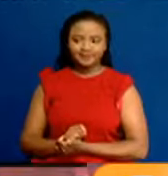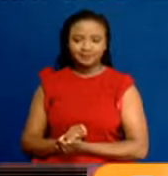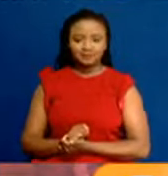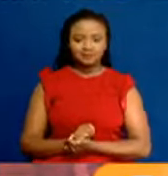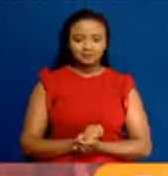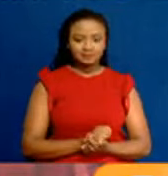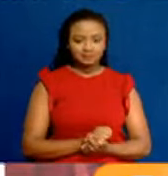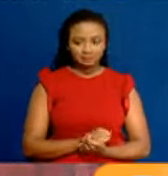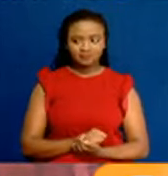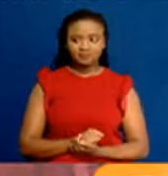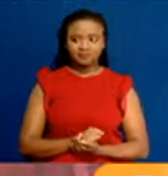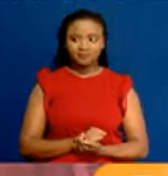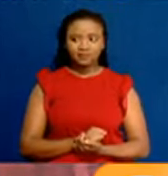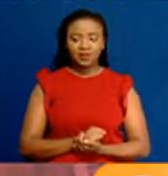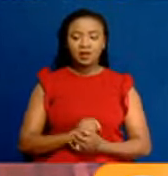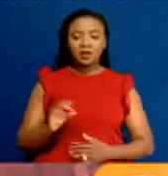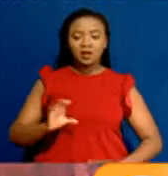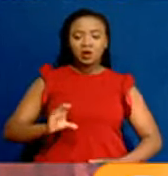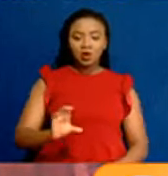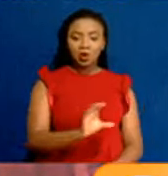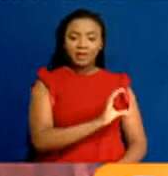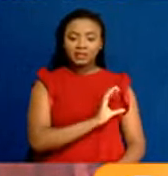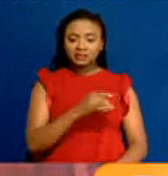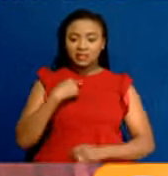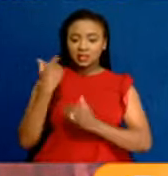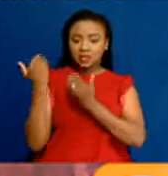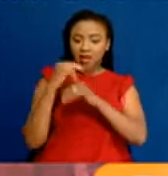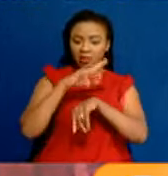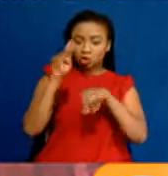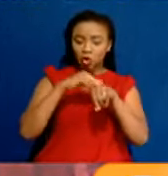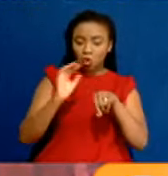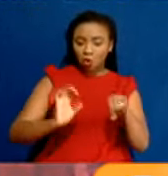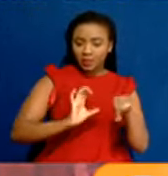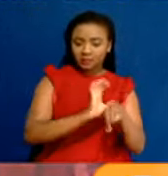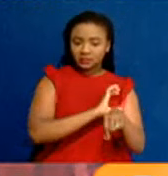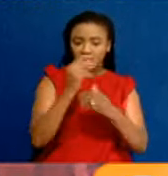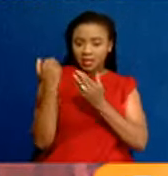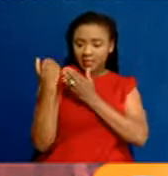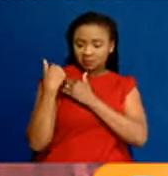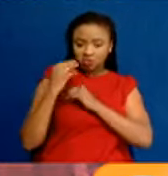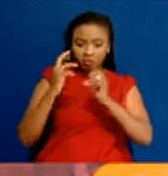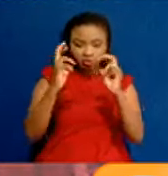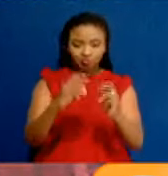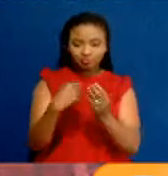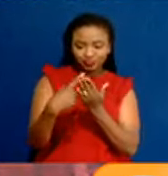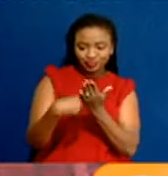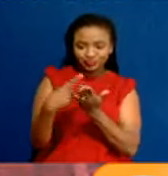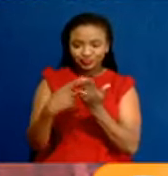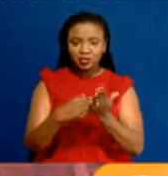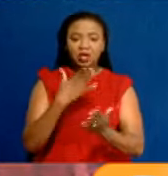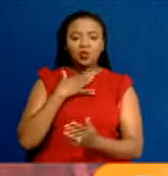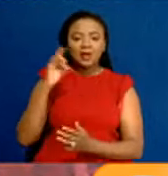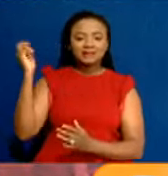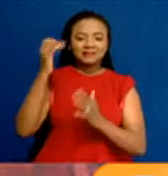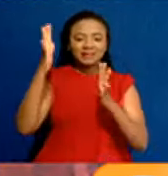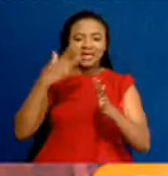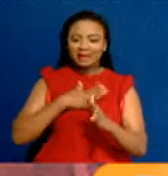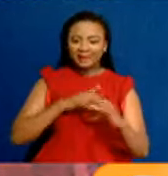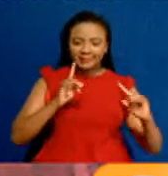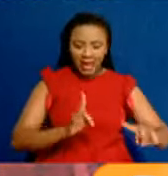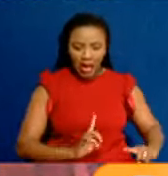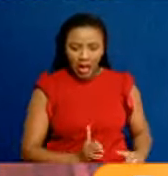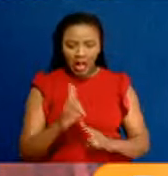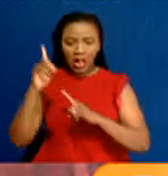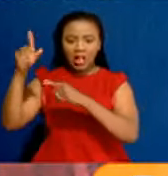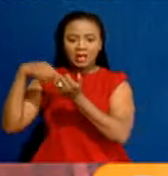Na mtazamaji, hayo yakijiri, kamati ya kitaifa ya mazungumzo ya uwiano inataka Wakenya kupuuzilia mbali matamshi ya naibu rais Rigathi